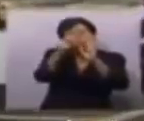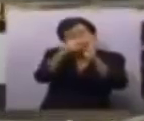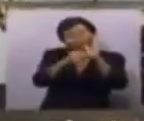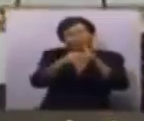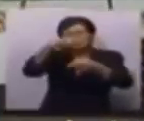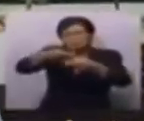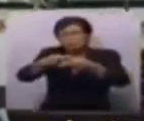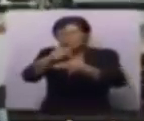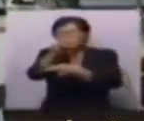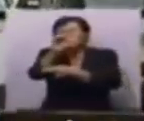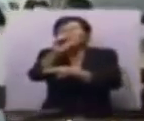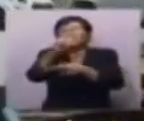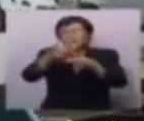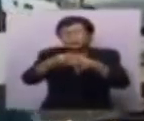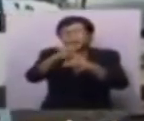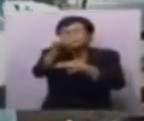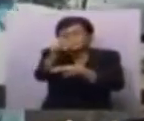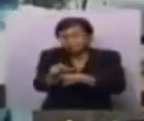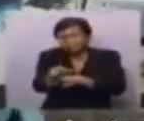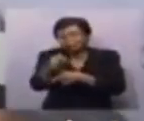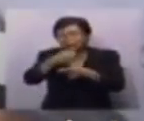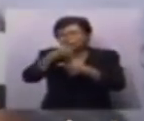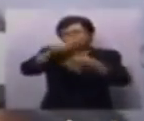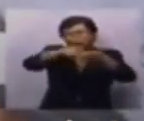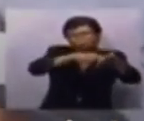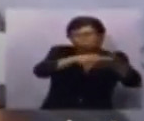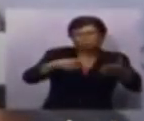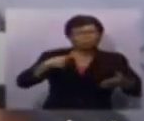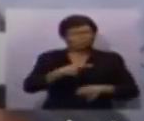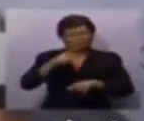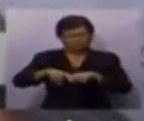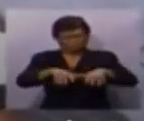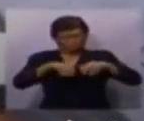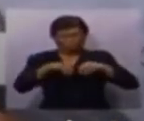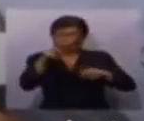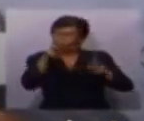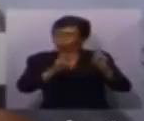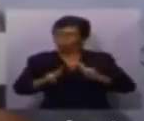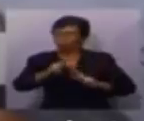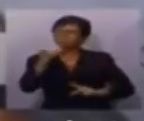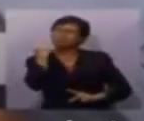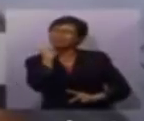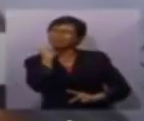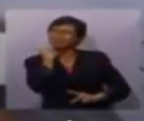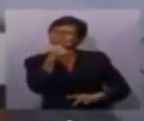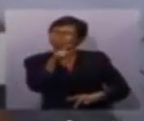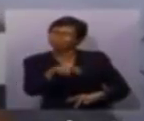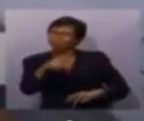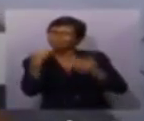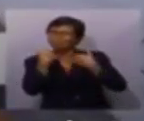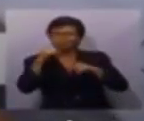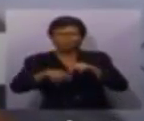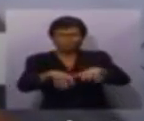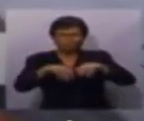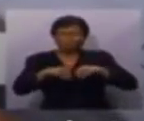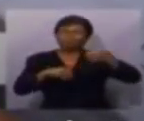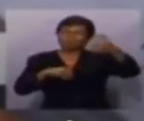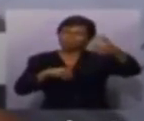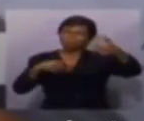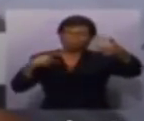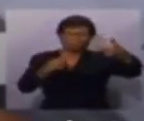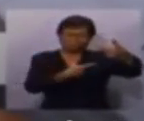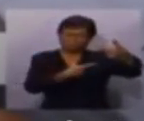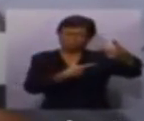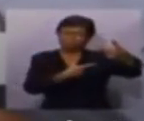penamaan calon dan juga pengundian, kita tak boleh menerima orang yang bankrupt. Satu. Yang keduanya kita